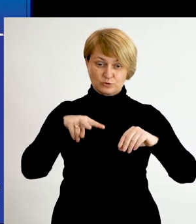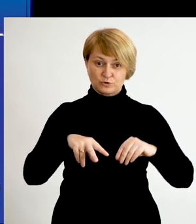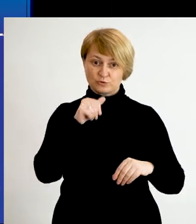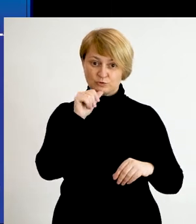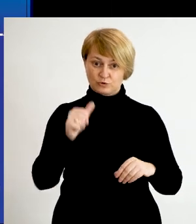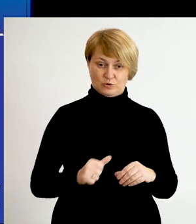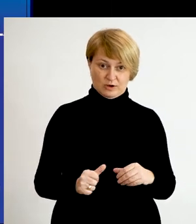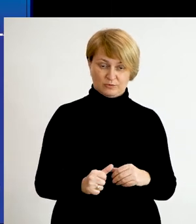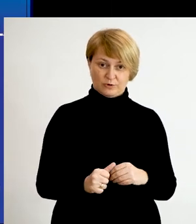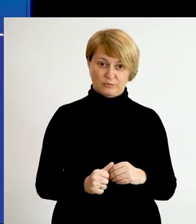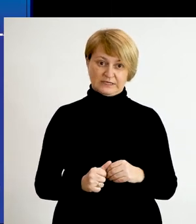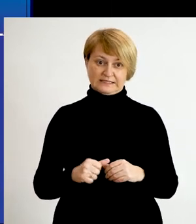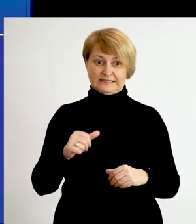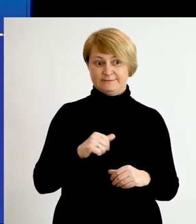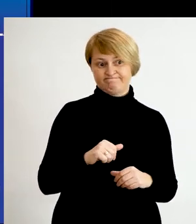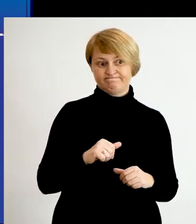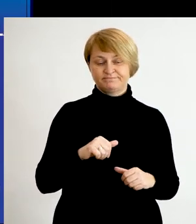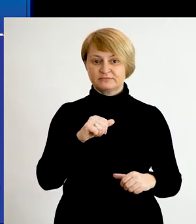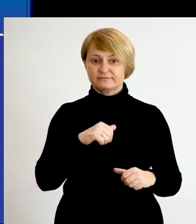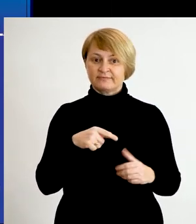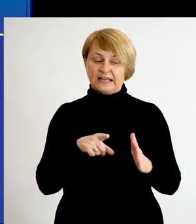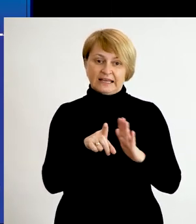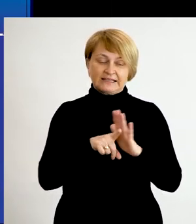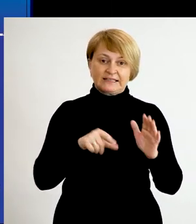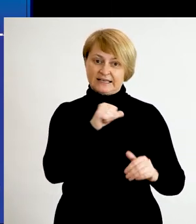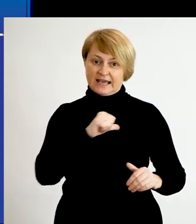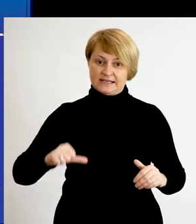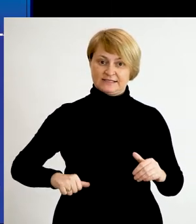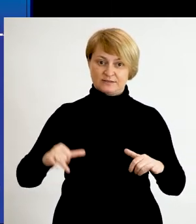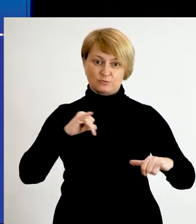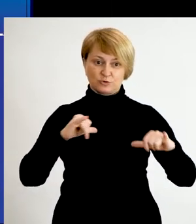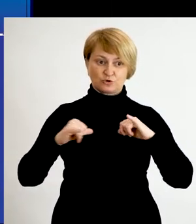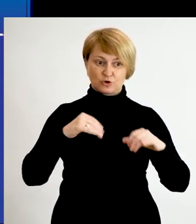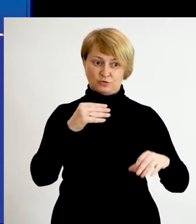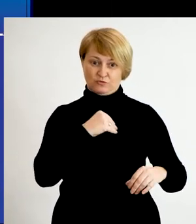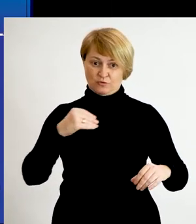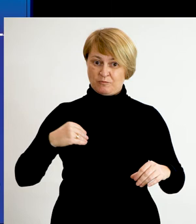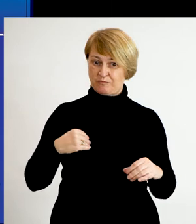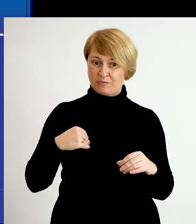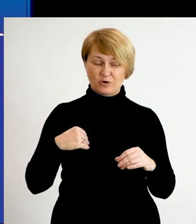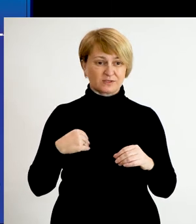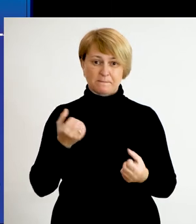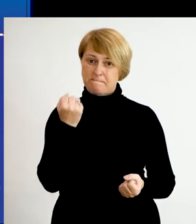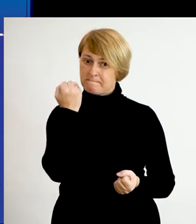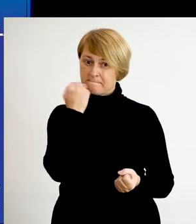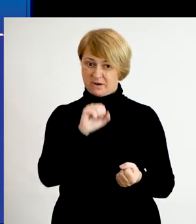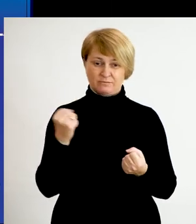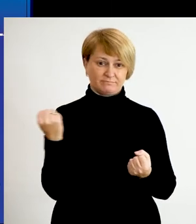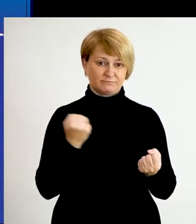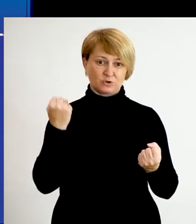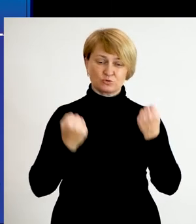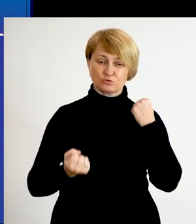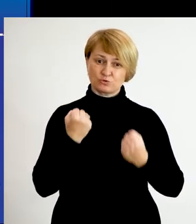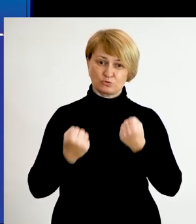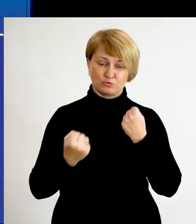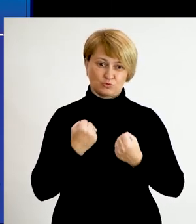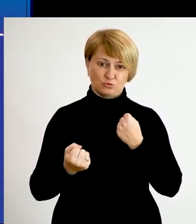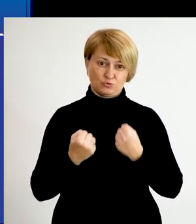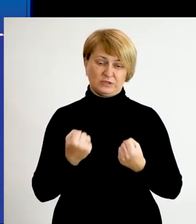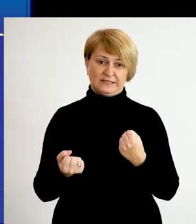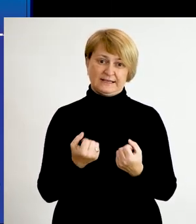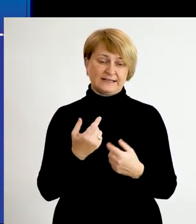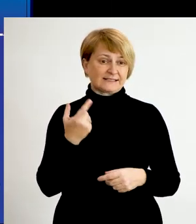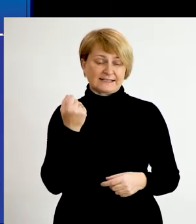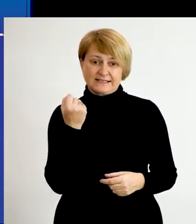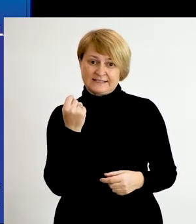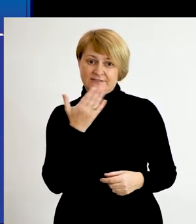spór o ten budżet stawia samorządy polskie pod ścianą, bo nasze skromne nadwyżki operacyjne sprawiają,